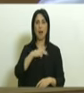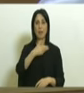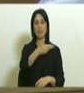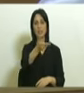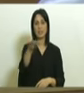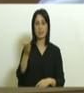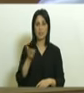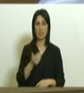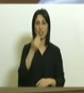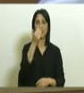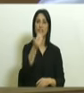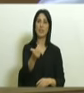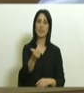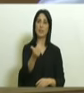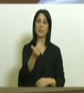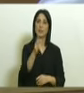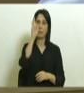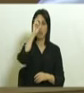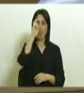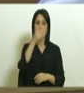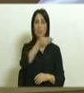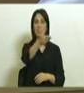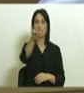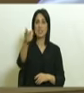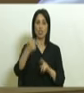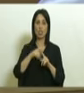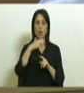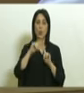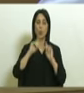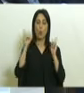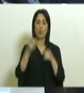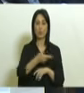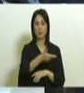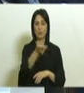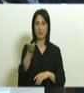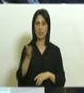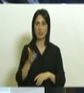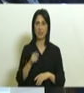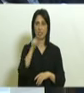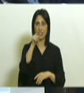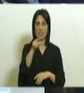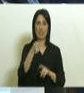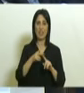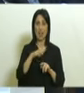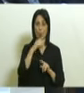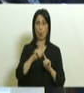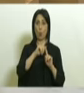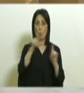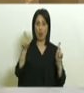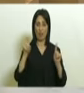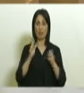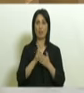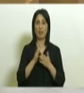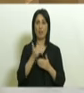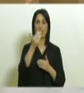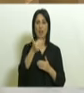წინაშე, თქვენი თავრობის წინაშე და აი ამ უმრავლესობის წინაშე. ალა თქვენ აი ეს უმრავლესობა რო ხართ,